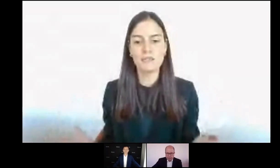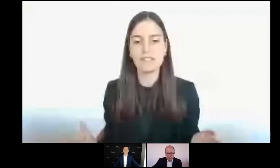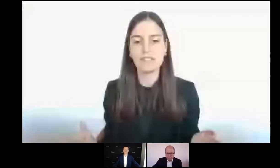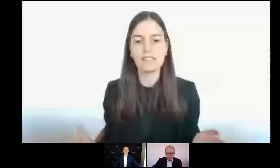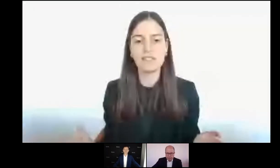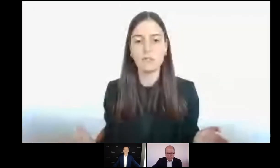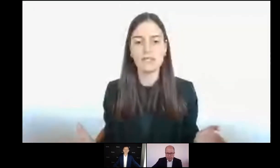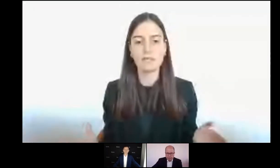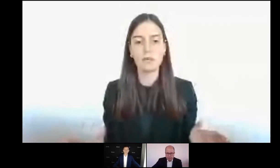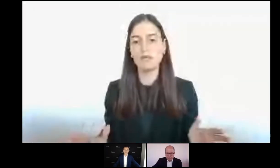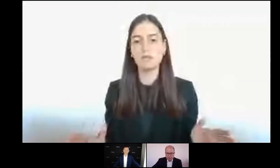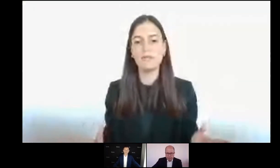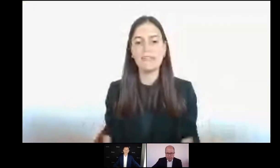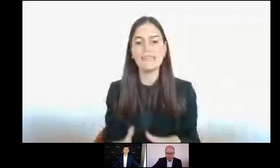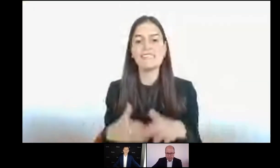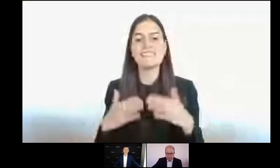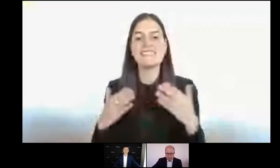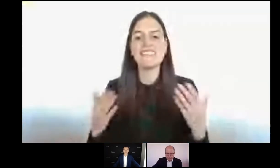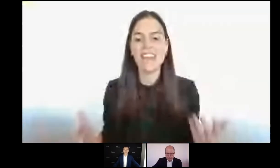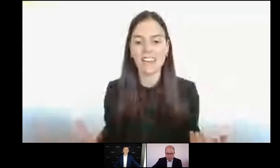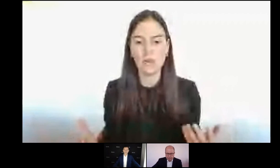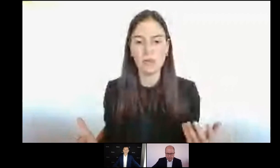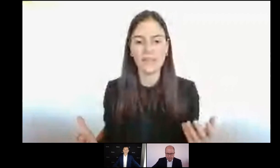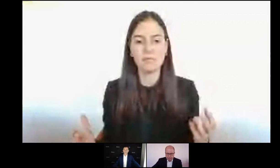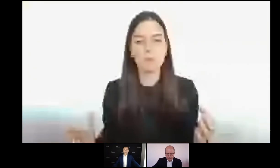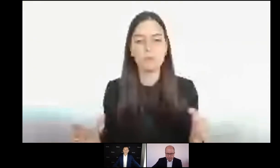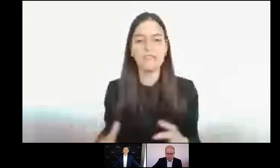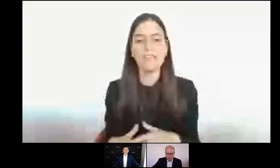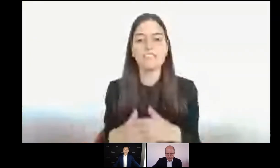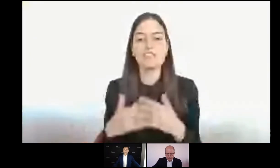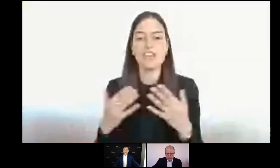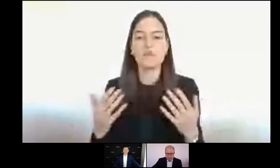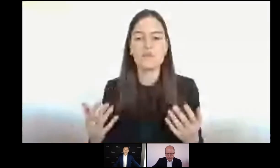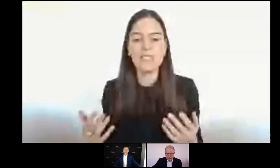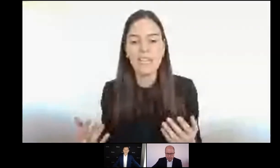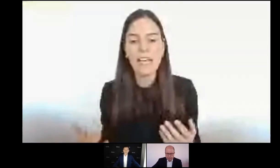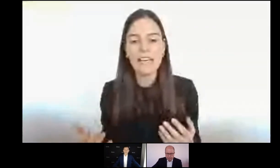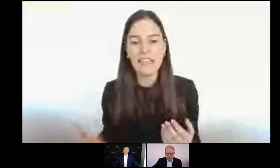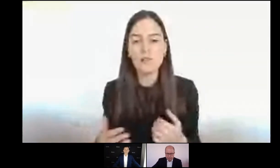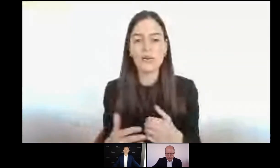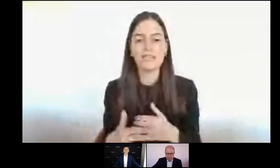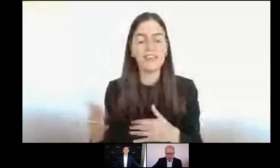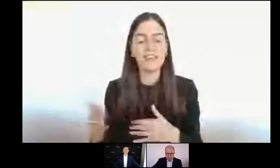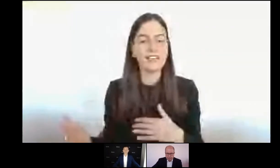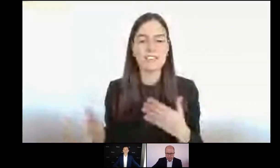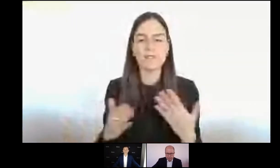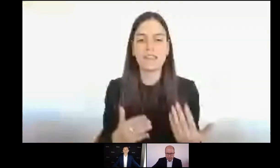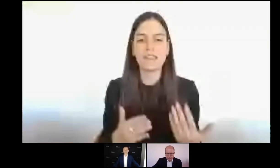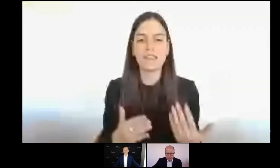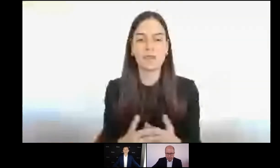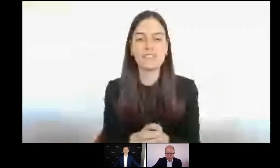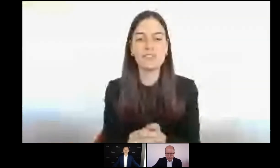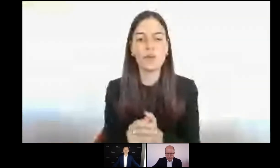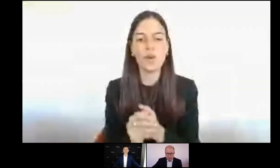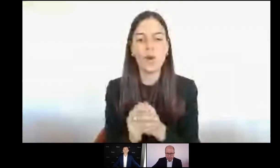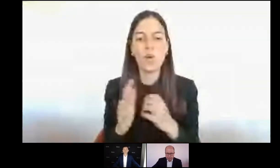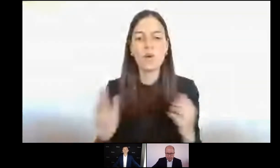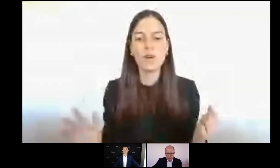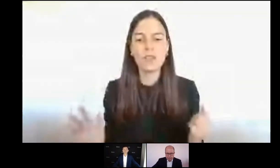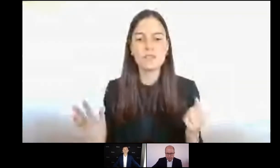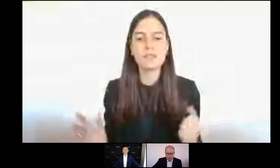c'est la Société civile de placement immobilier qui gère le parc immobilier et qui gère aussi les locataires, les entrées, les sorties.